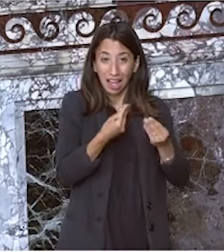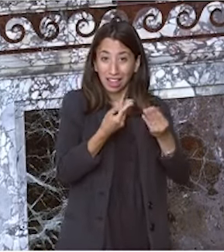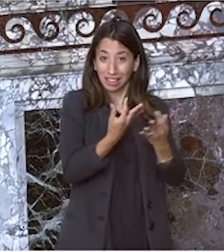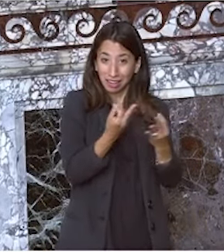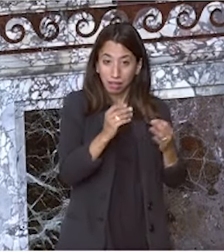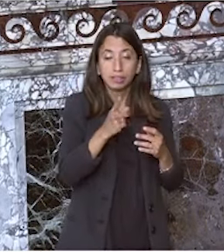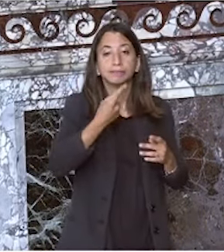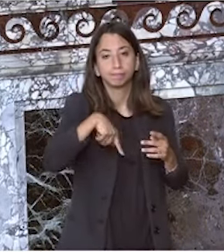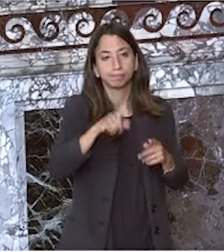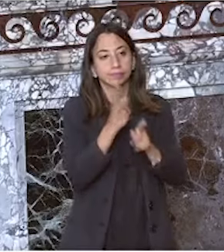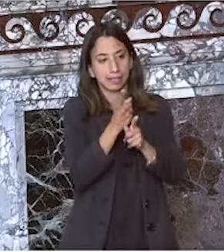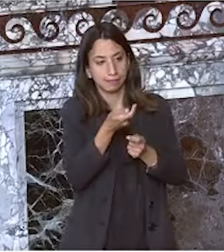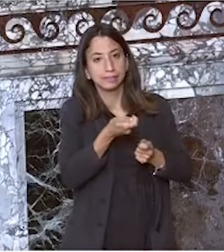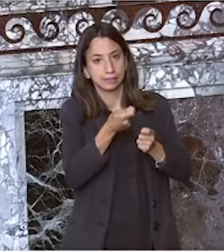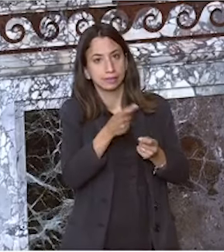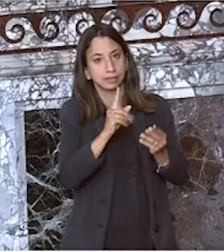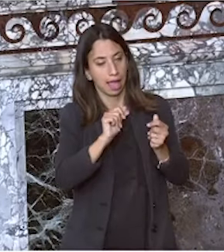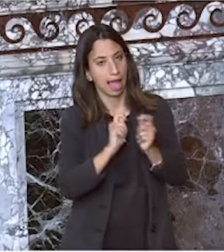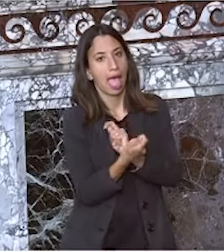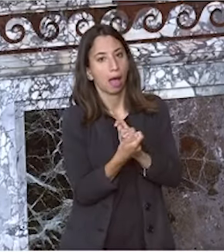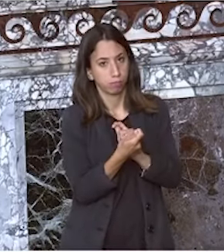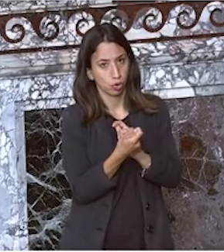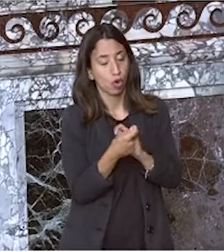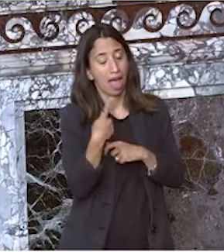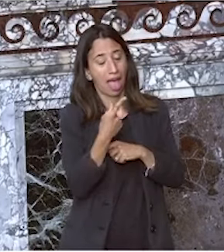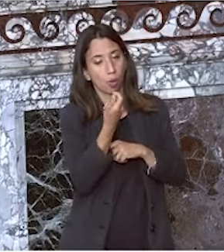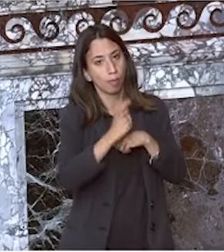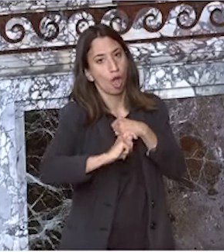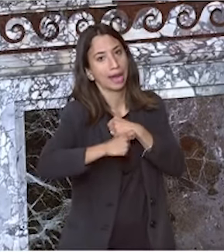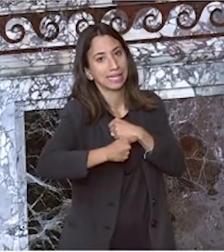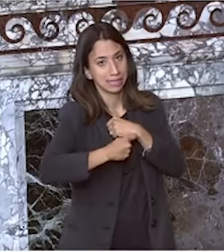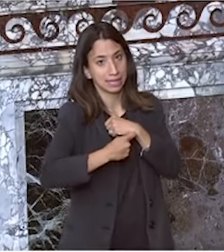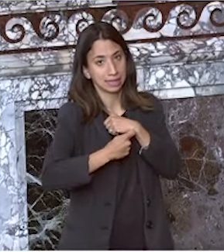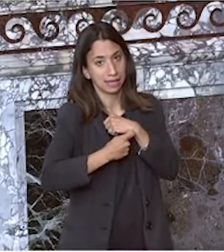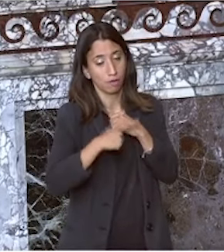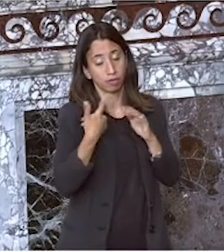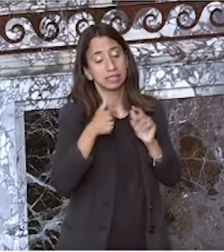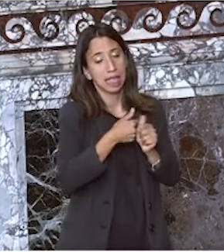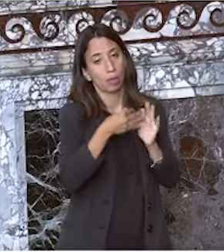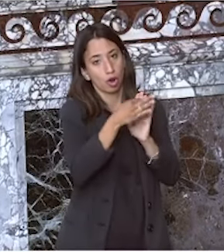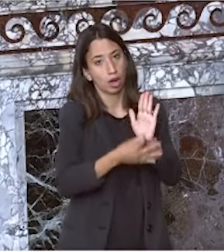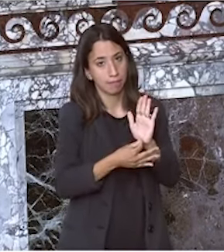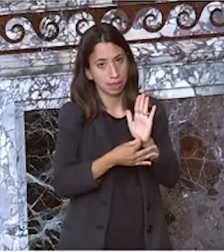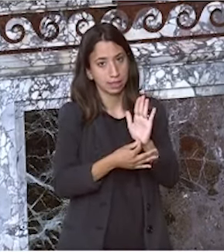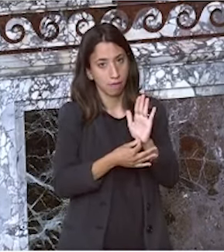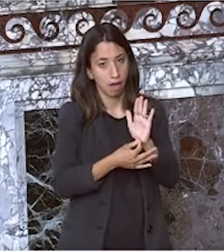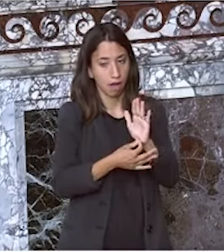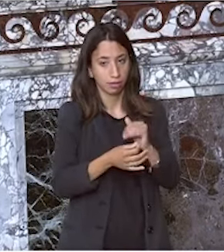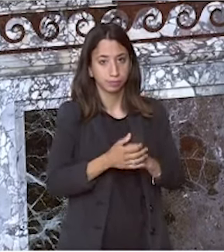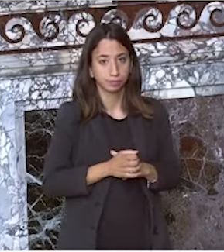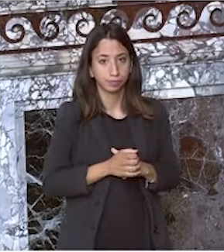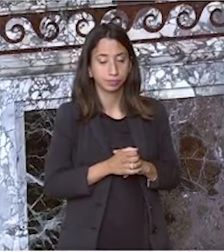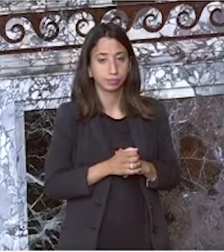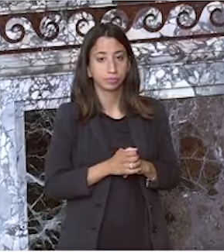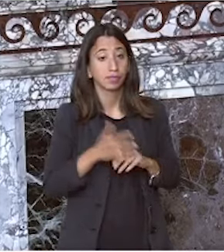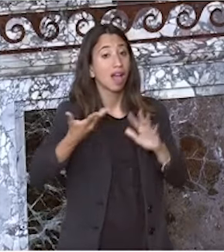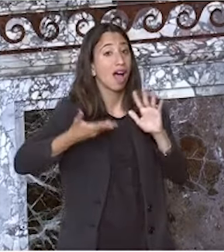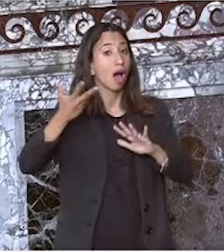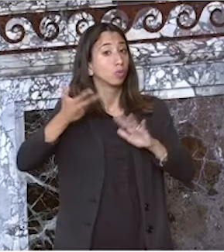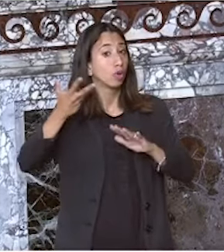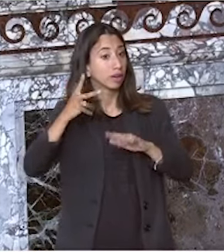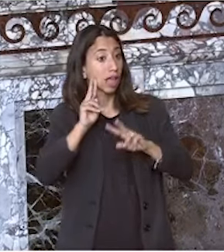azioni correttive facendo leva sui poteri informativi e ispettivi che ci attribuisce la normativa. La capacità di intervento delle autorità